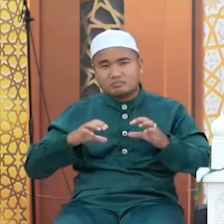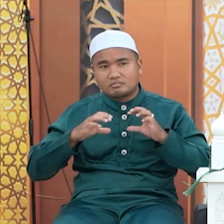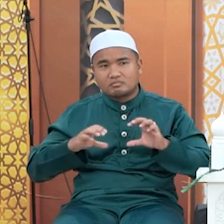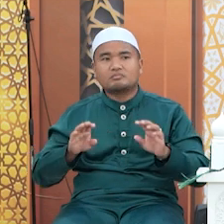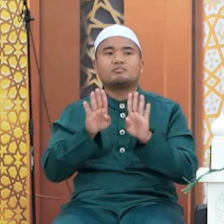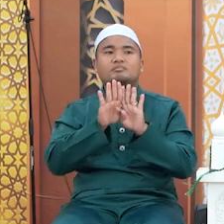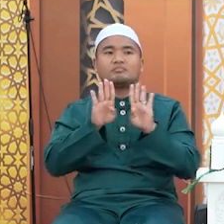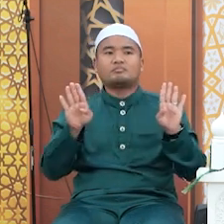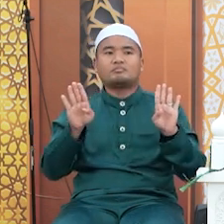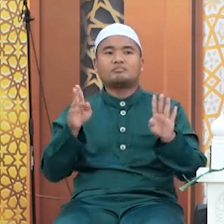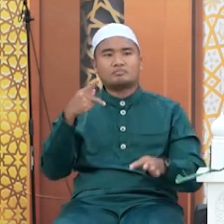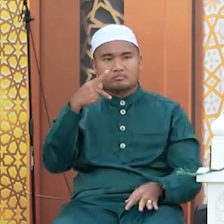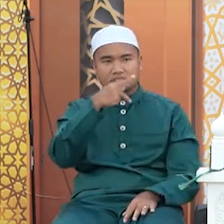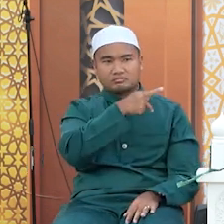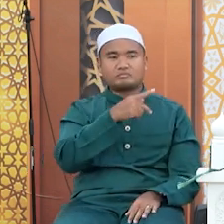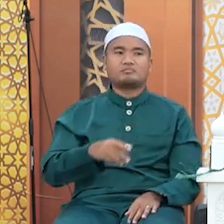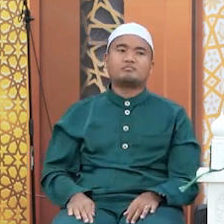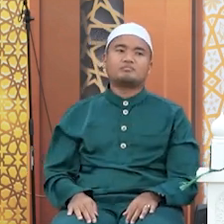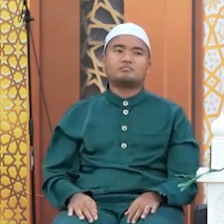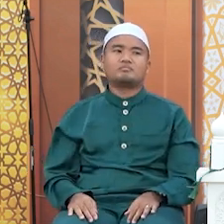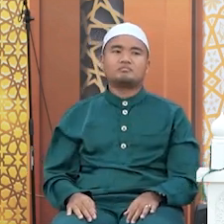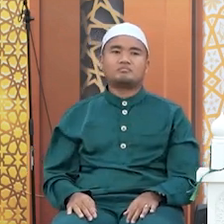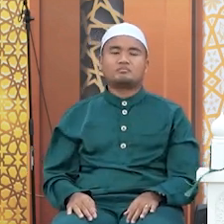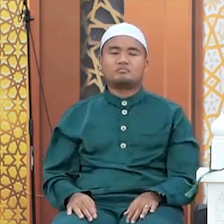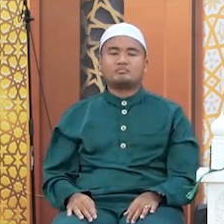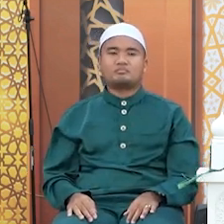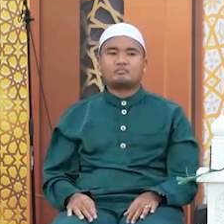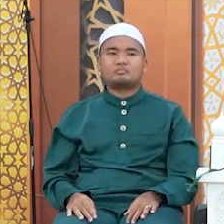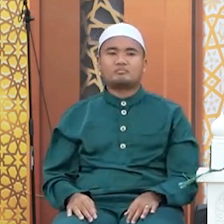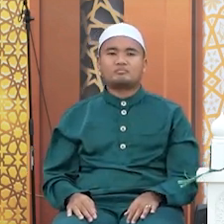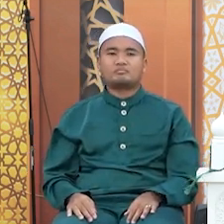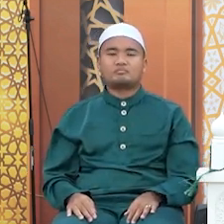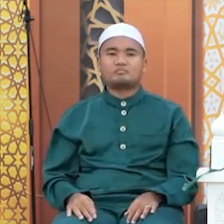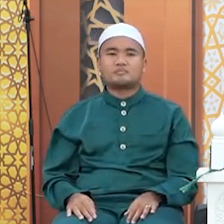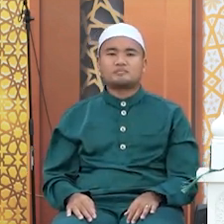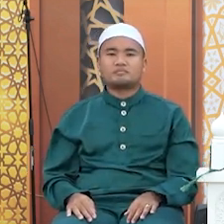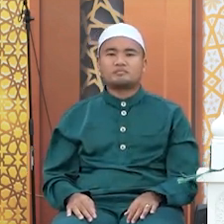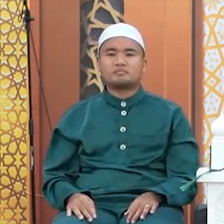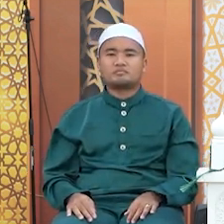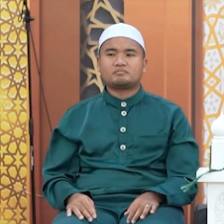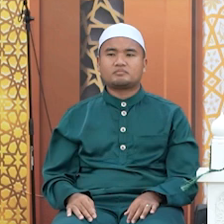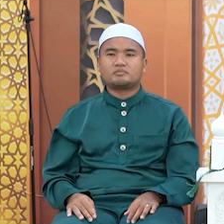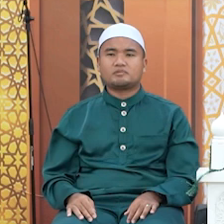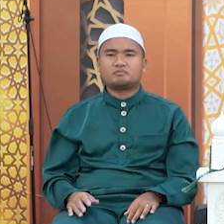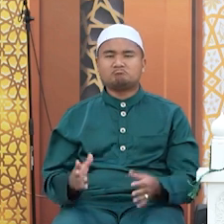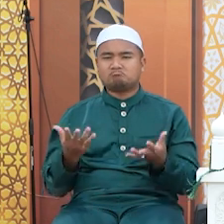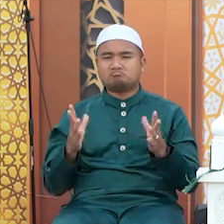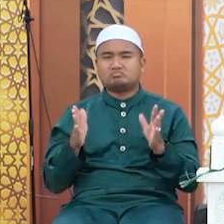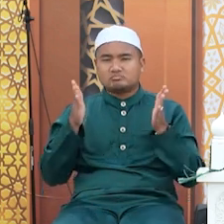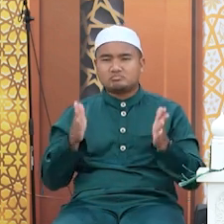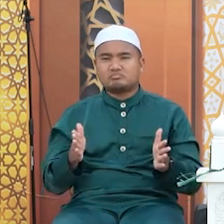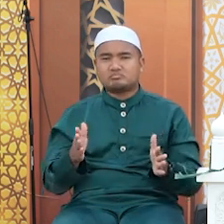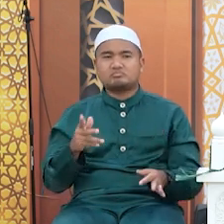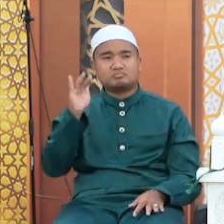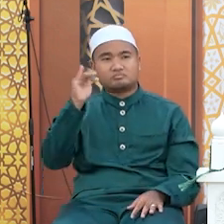Jarang orang kalau dia buka puasa, umur hidup dia dah 60 tahun dah, selepas azam baru buka. Tak. Terbilang